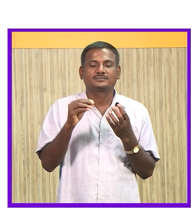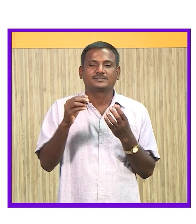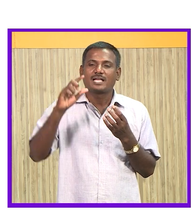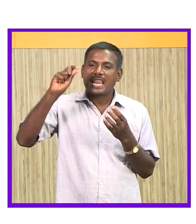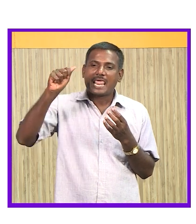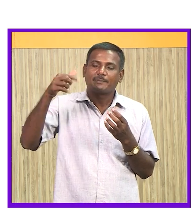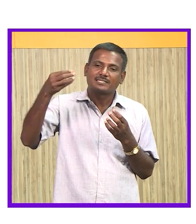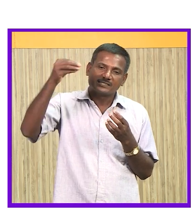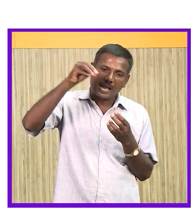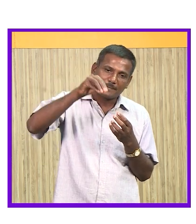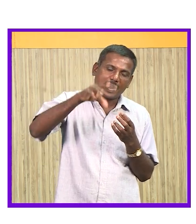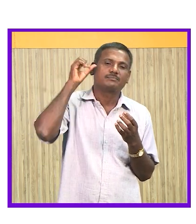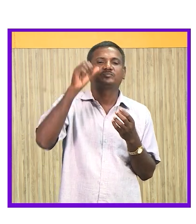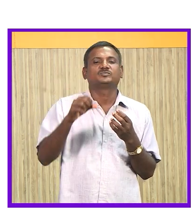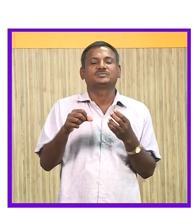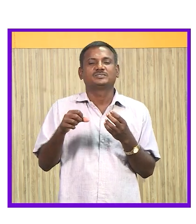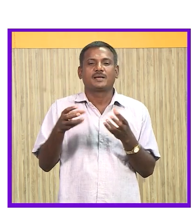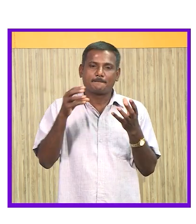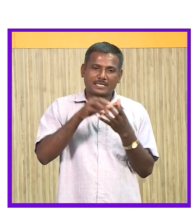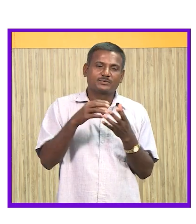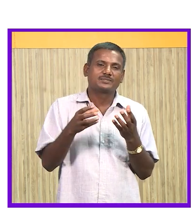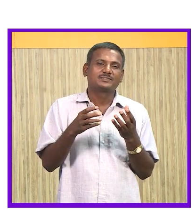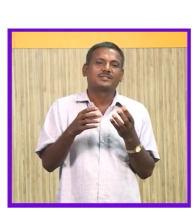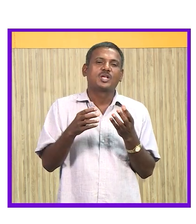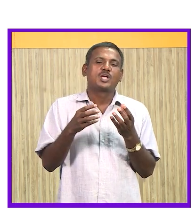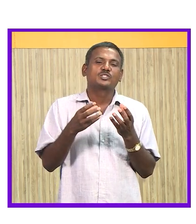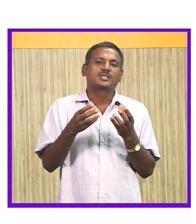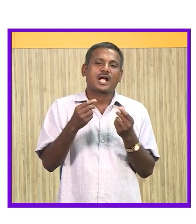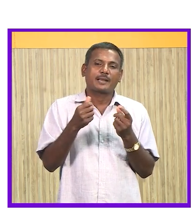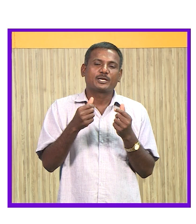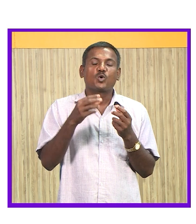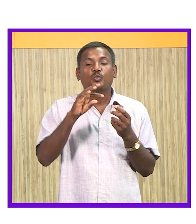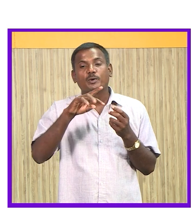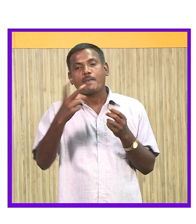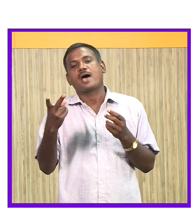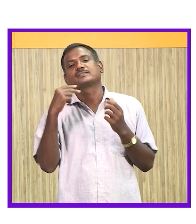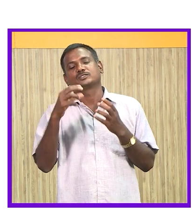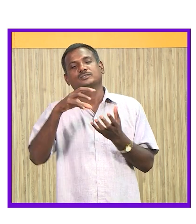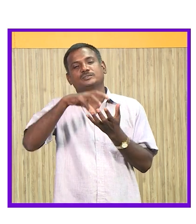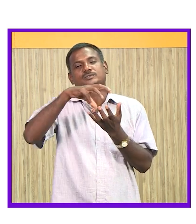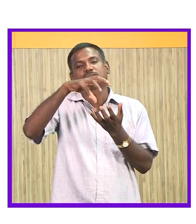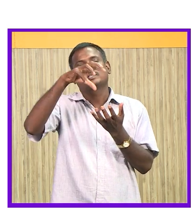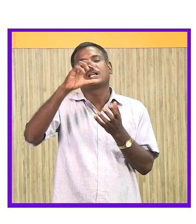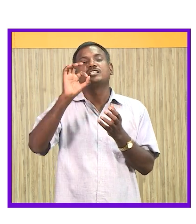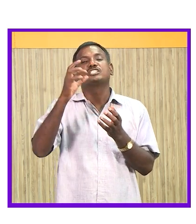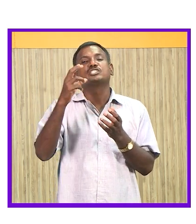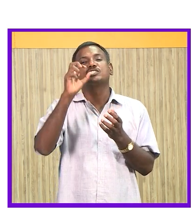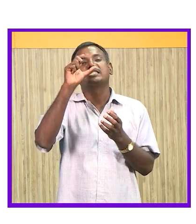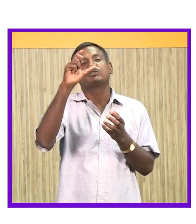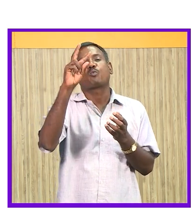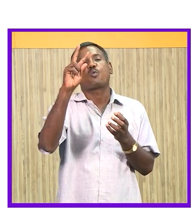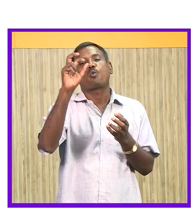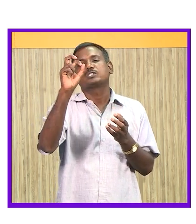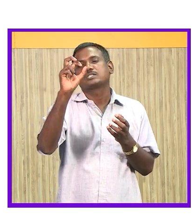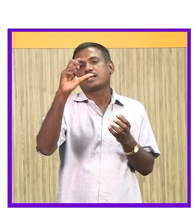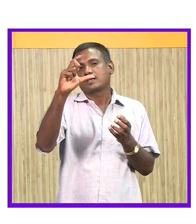பழத்தில் இருக்கக்கூடிய சிட்ரிக் அமிலம் அதில் போய் பட்ட உடனே அமிலம் கார்பனேட் உப்புக்களை என்ன செய்யும், கார்பன் டை ஆக்சைடாக மாற்றும்.